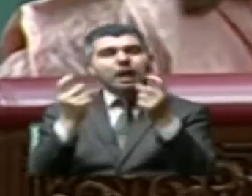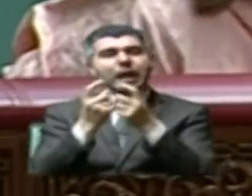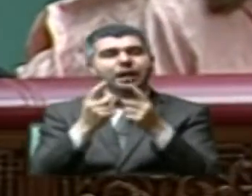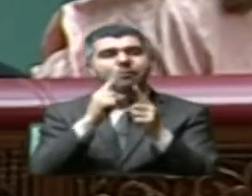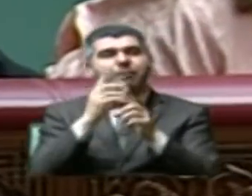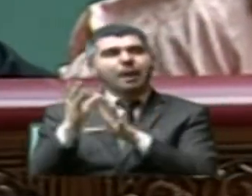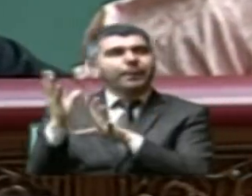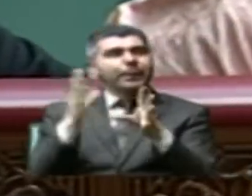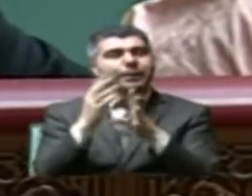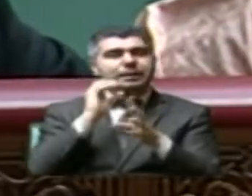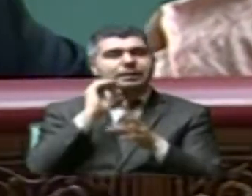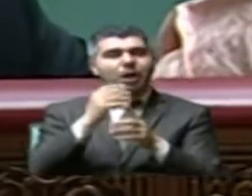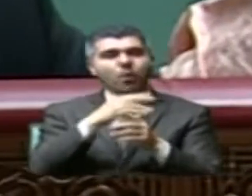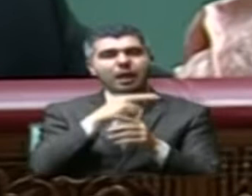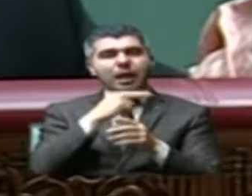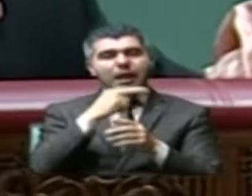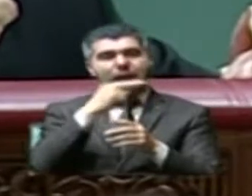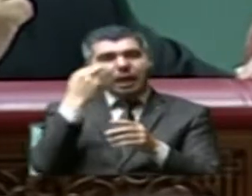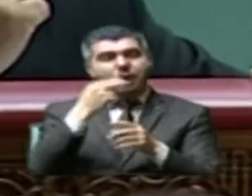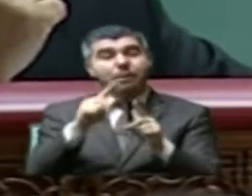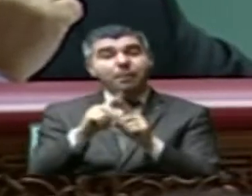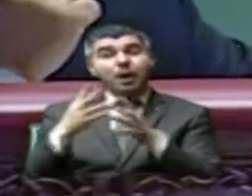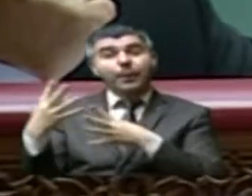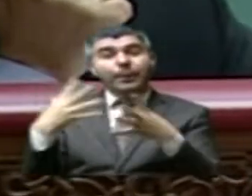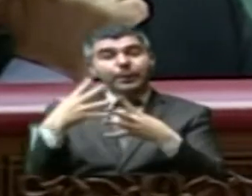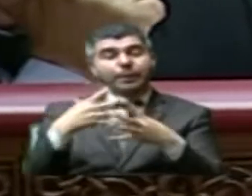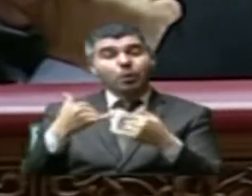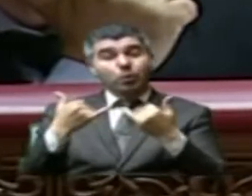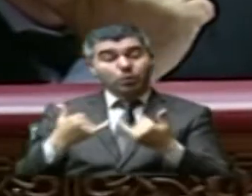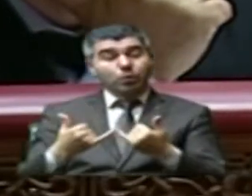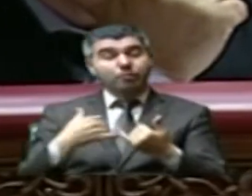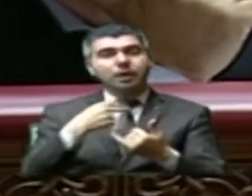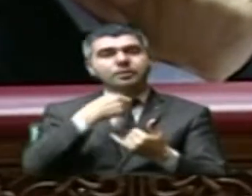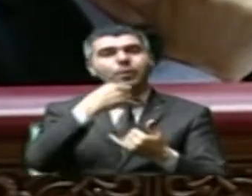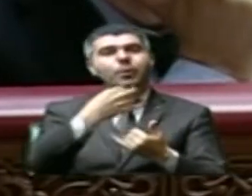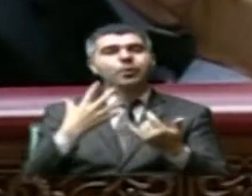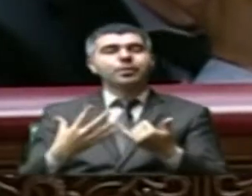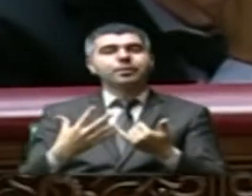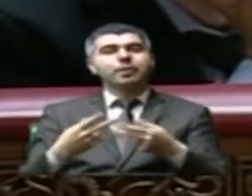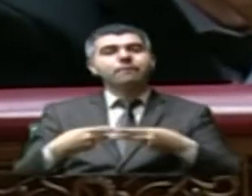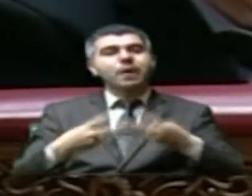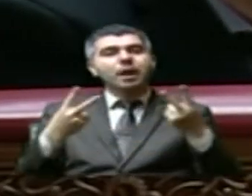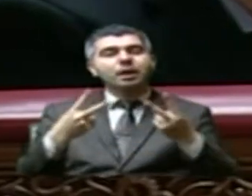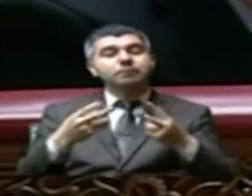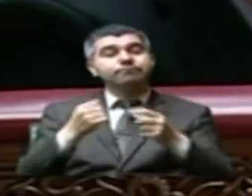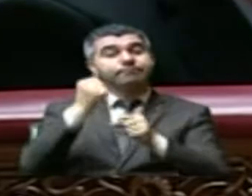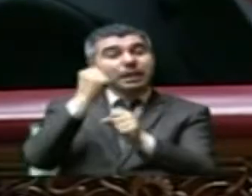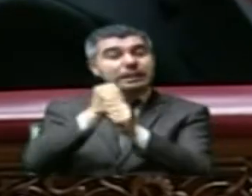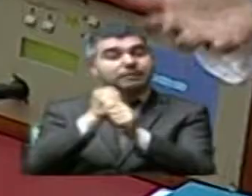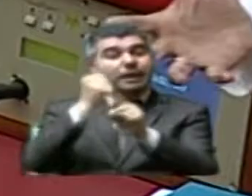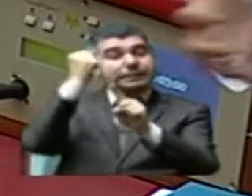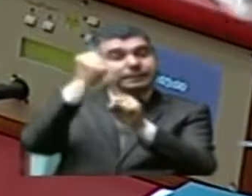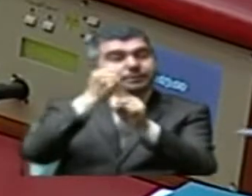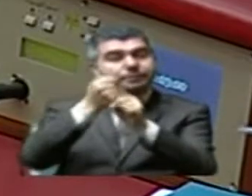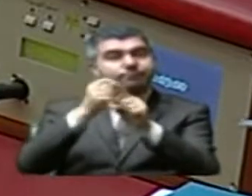ما كنشوفوش ما عمر تكلمنا عليه. بالتالي اليوم أنا بهذه المناسبة كنعنوا أننا نشتغل على أن